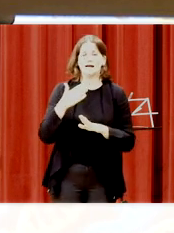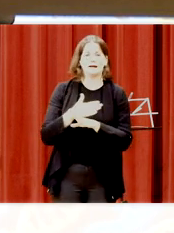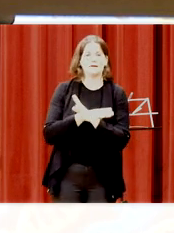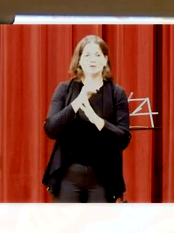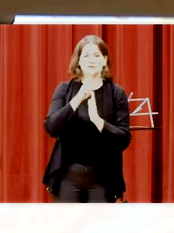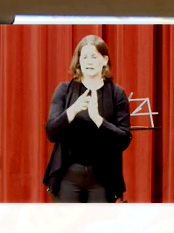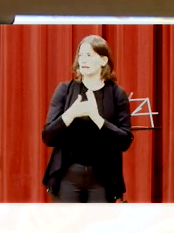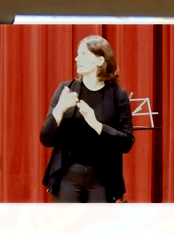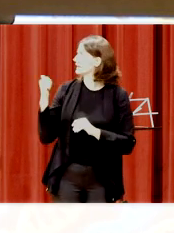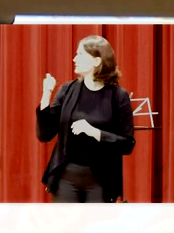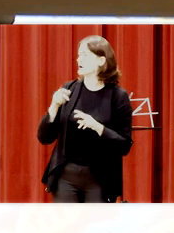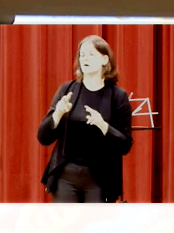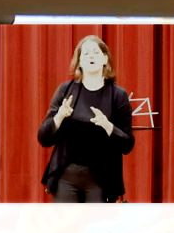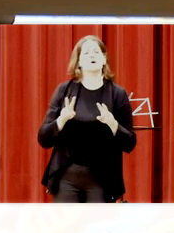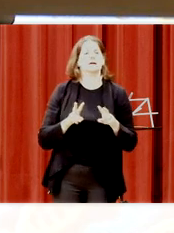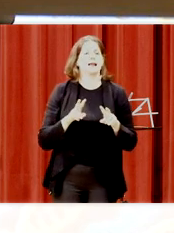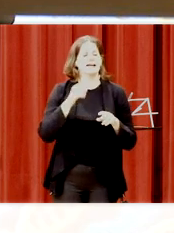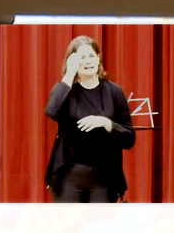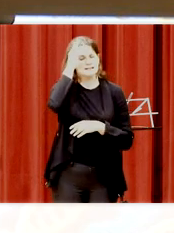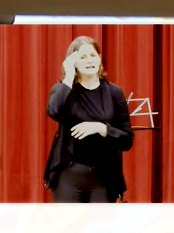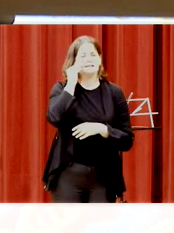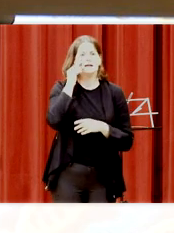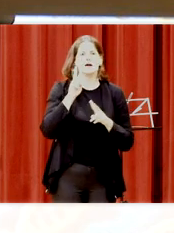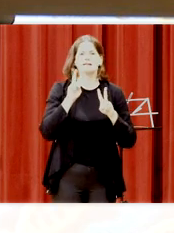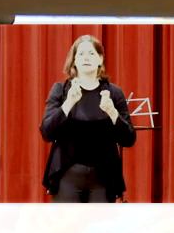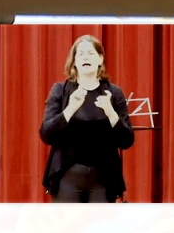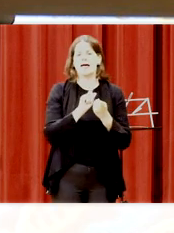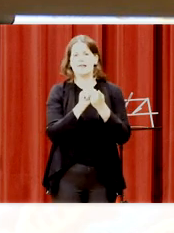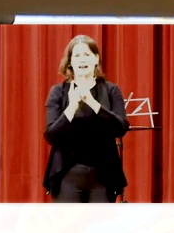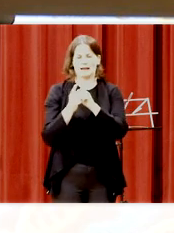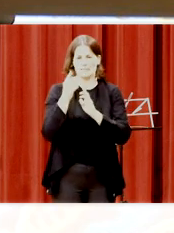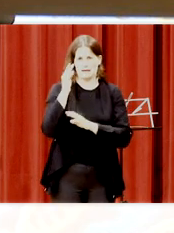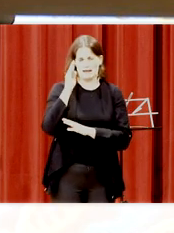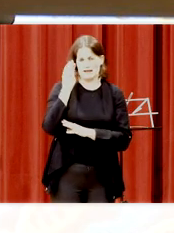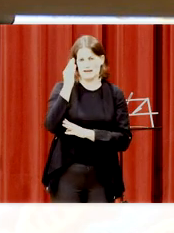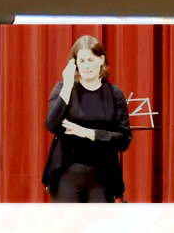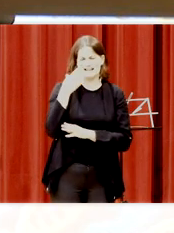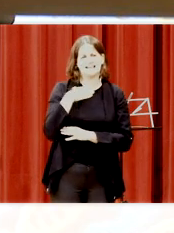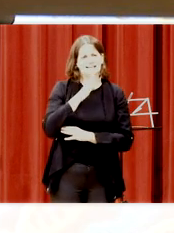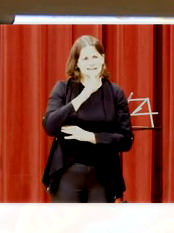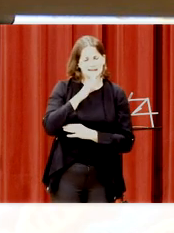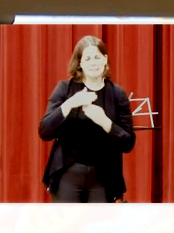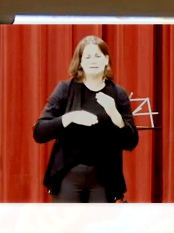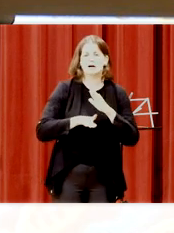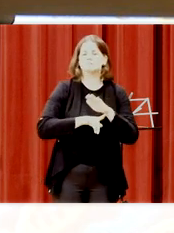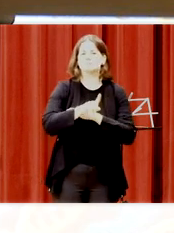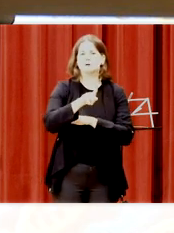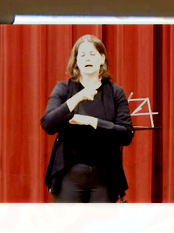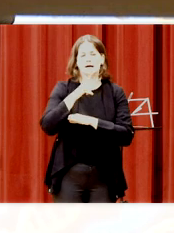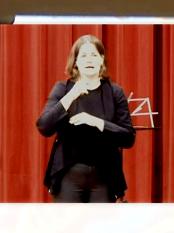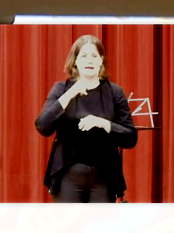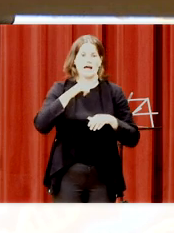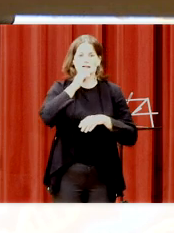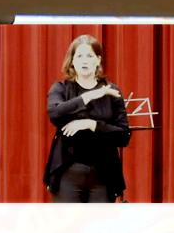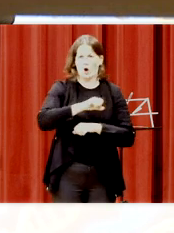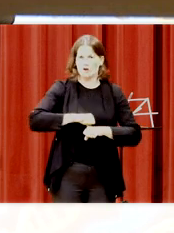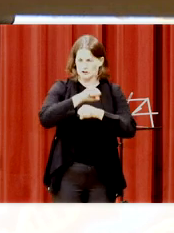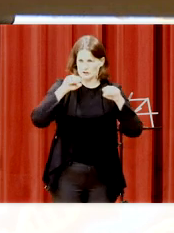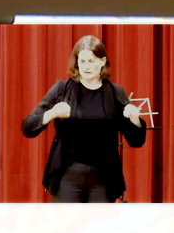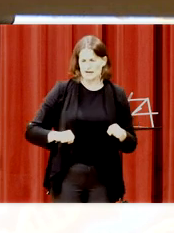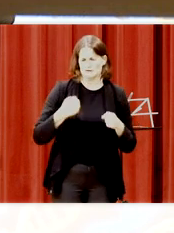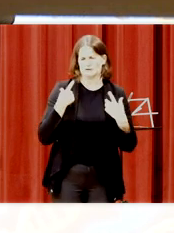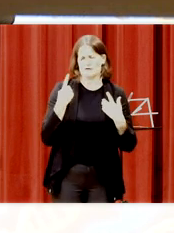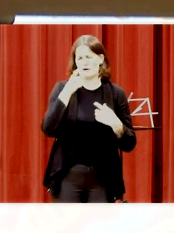oceans. Això porta molt de temps treballant i és una realitat. El que passa és que no es dona visibilitat i és tan subtil que no la